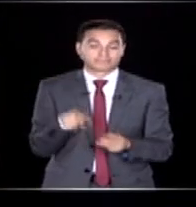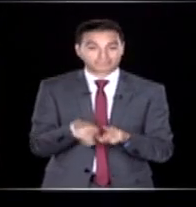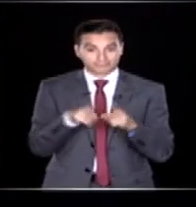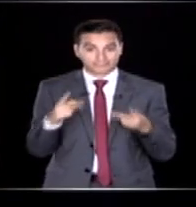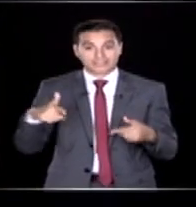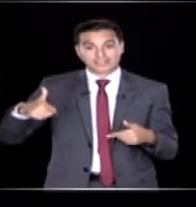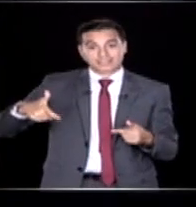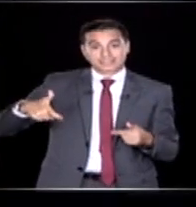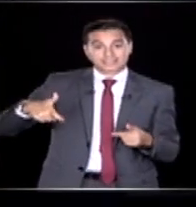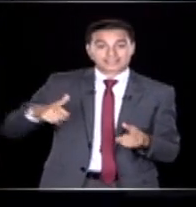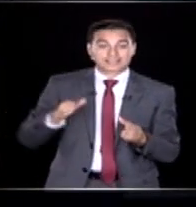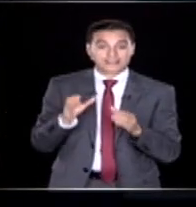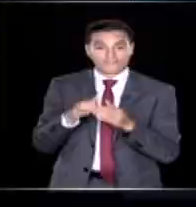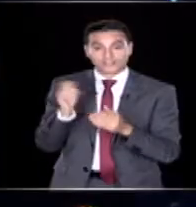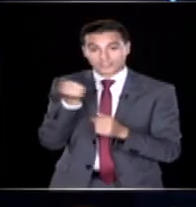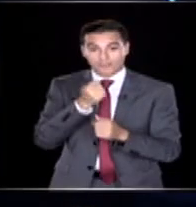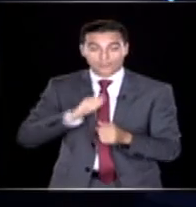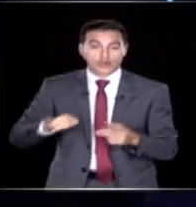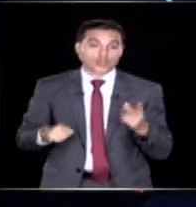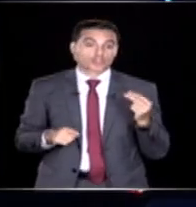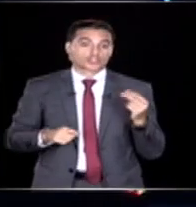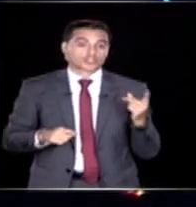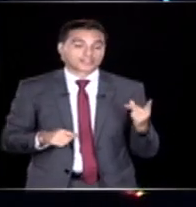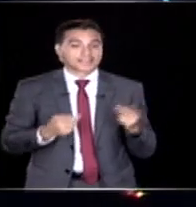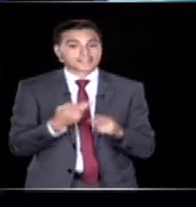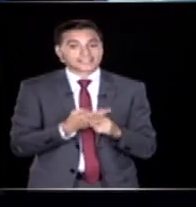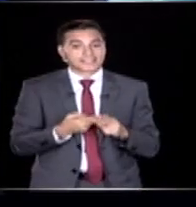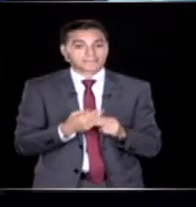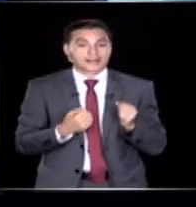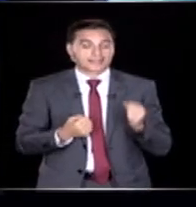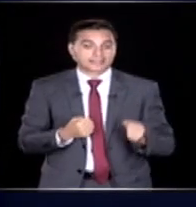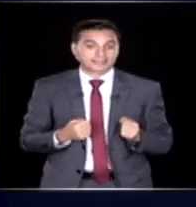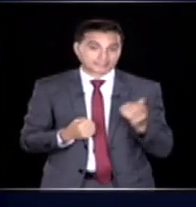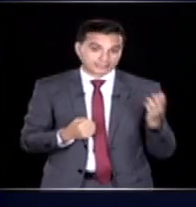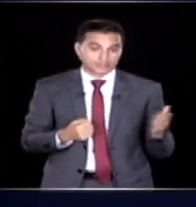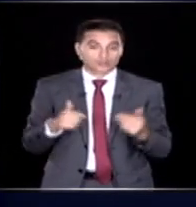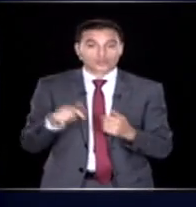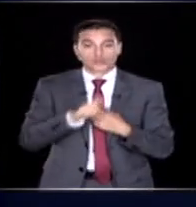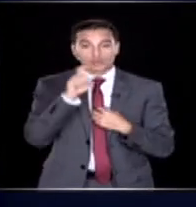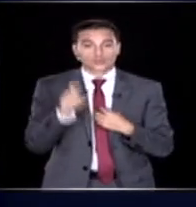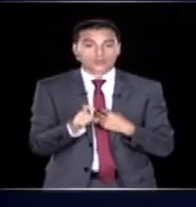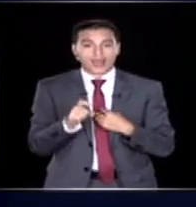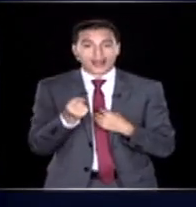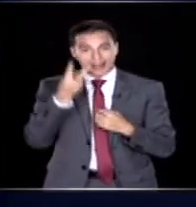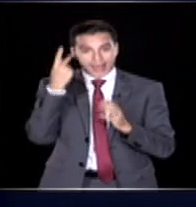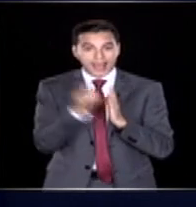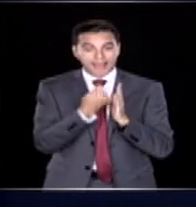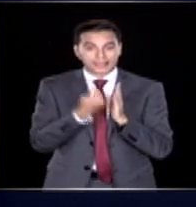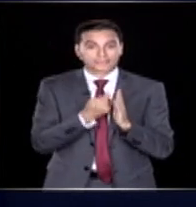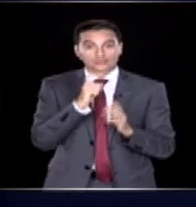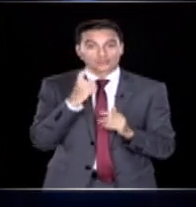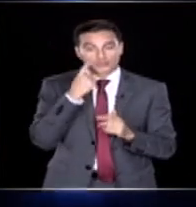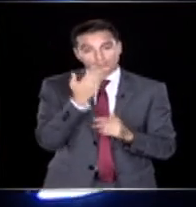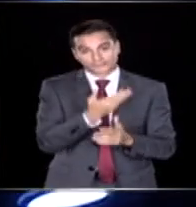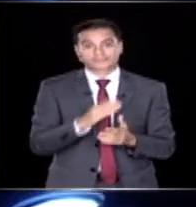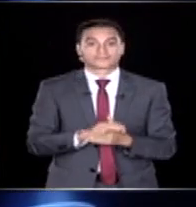اتغيرت، 60 ساموراي 20 إكسبرس. سؤال في الأدب لإكسبرس. أدب